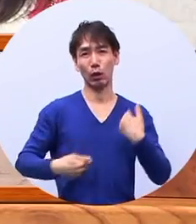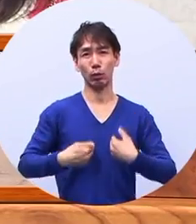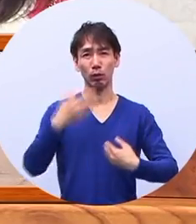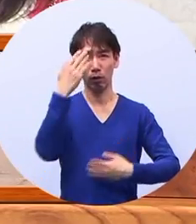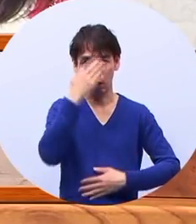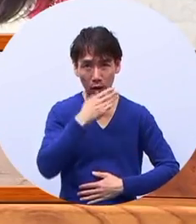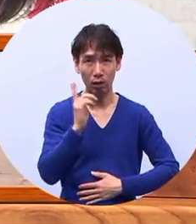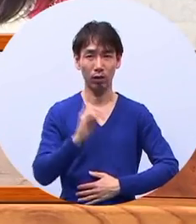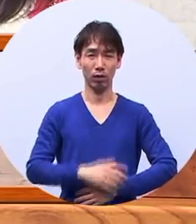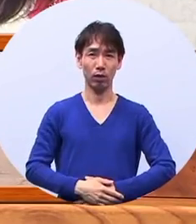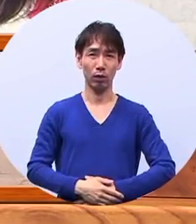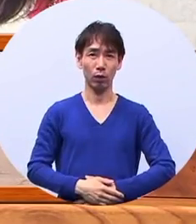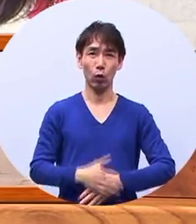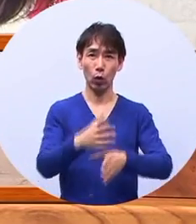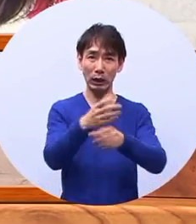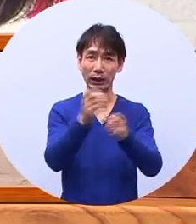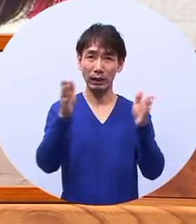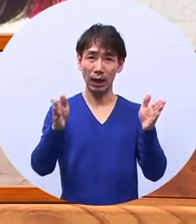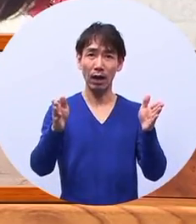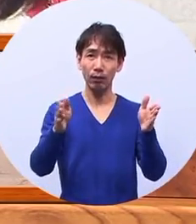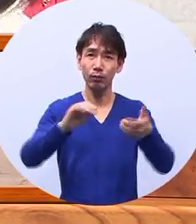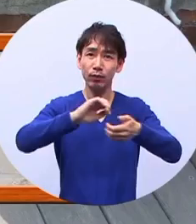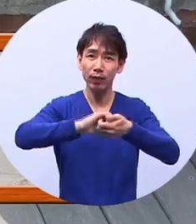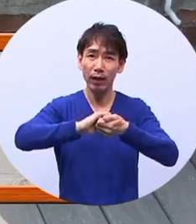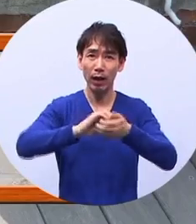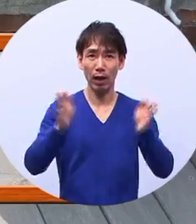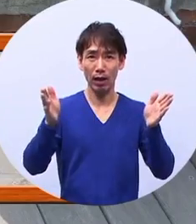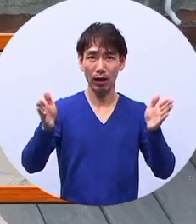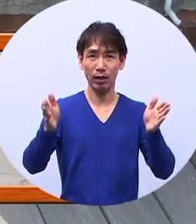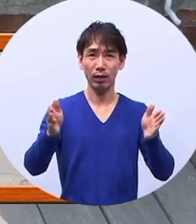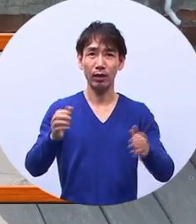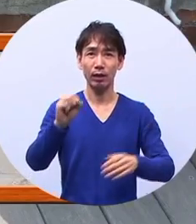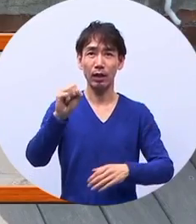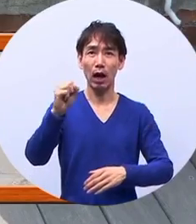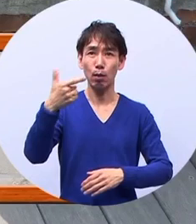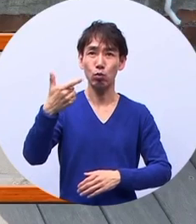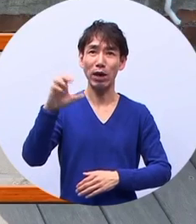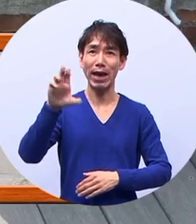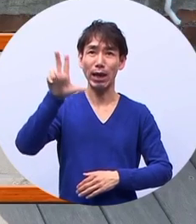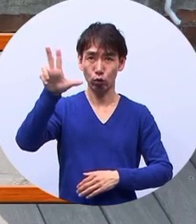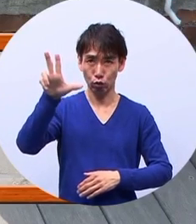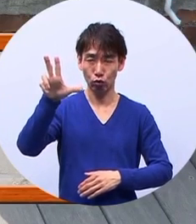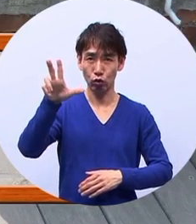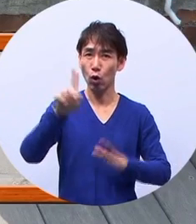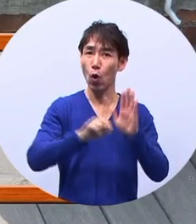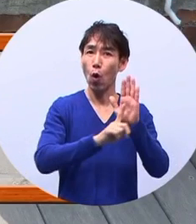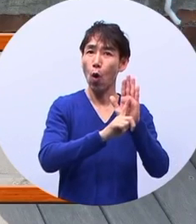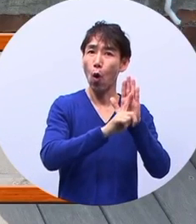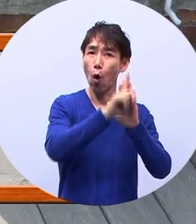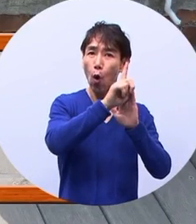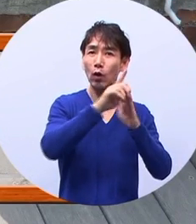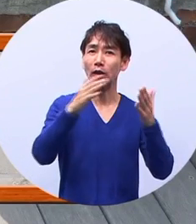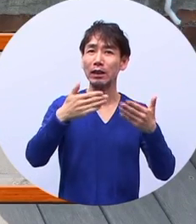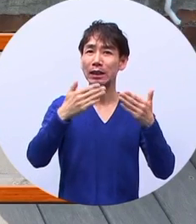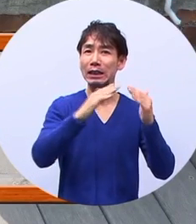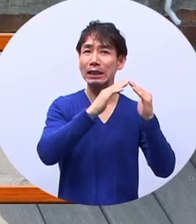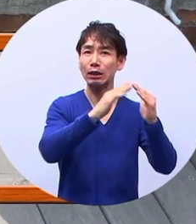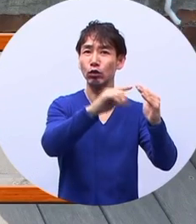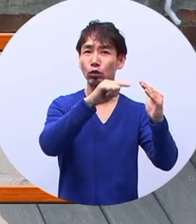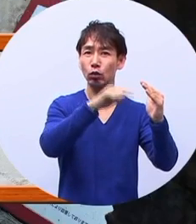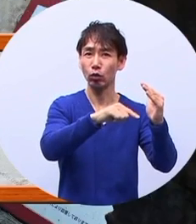それからですね、この期間、限定でですね、サムエルコッキング氏の温室移行地下室、こちら特別公開になっております